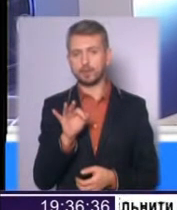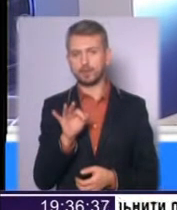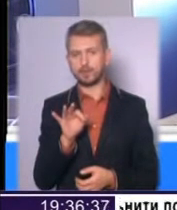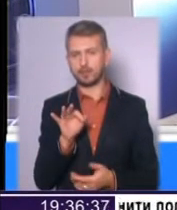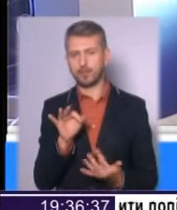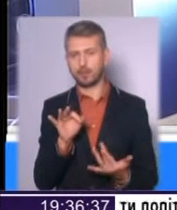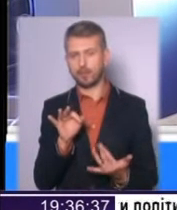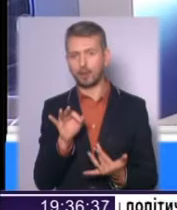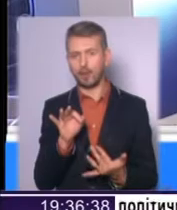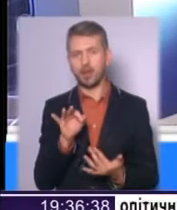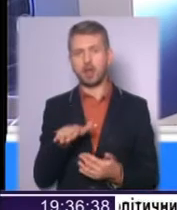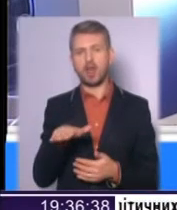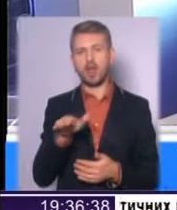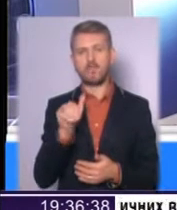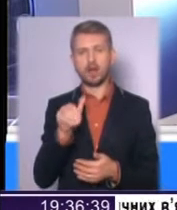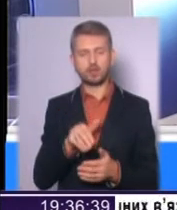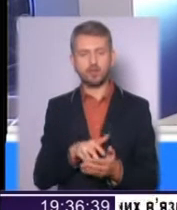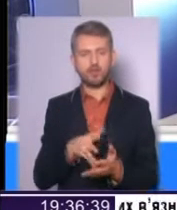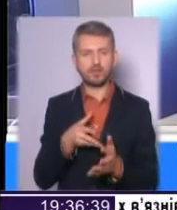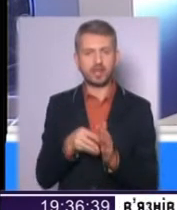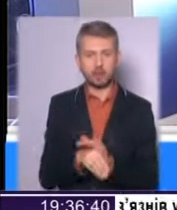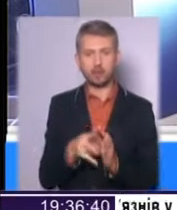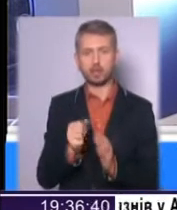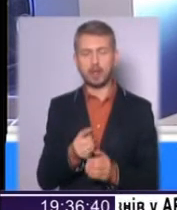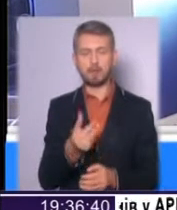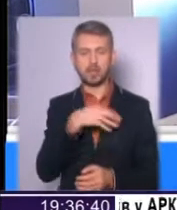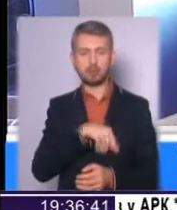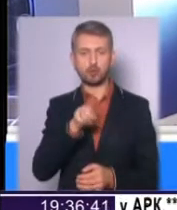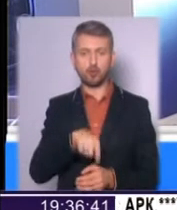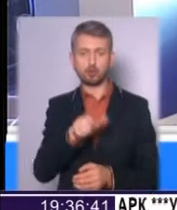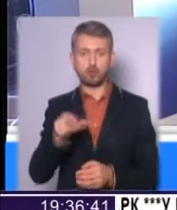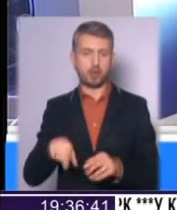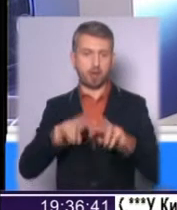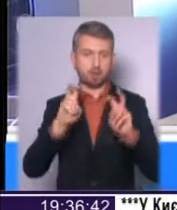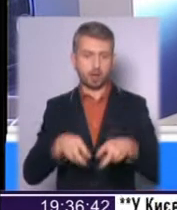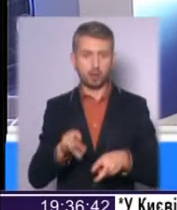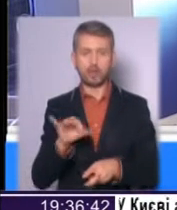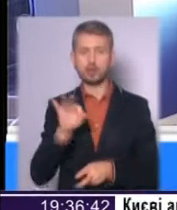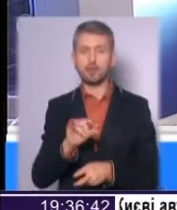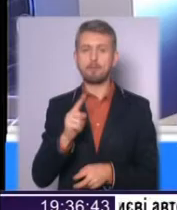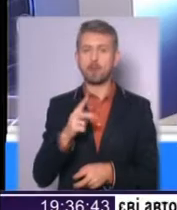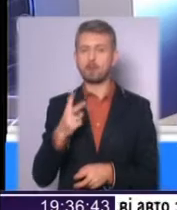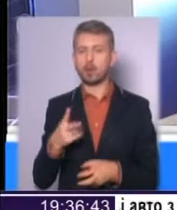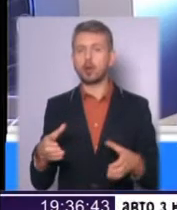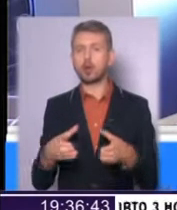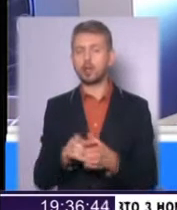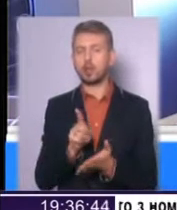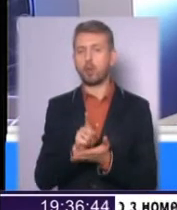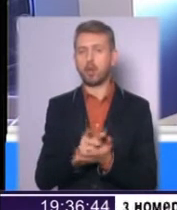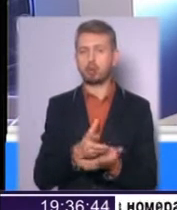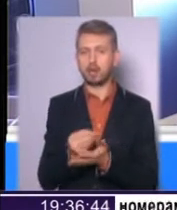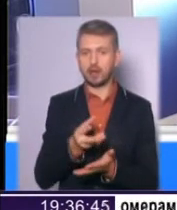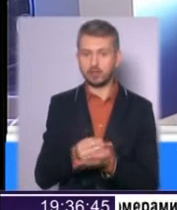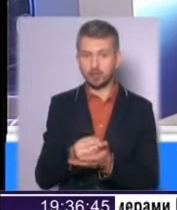Катерина, Днепровский район, город Киев. Как раз вы работаете в налоговом комитете, и у меня к вам очень много вопросов.